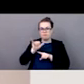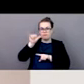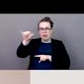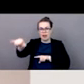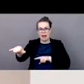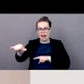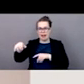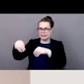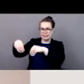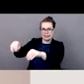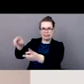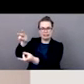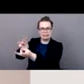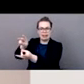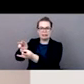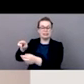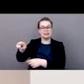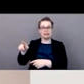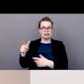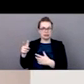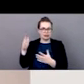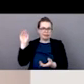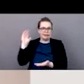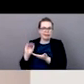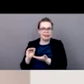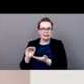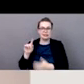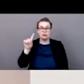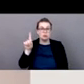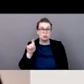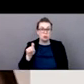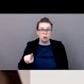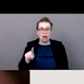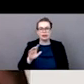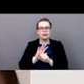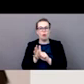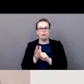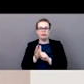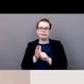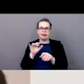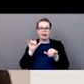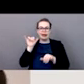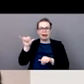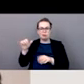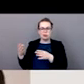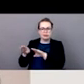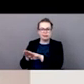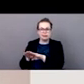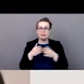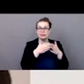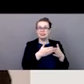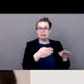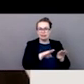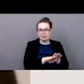ceci pourrait être considéré comme un cas mais ceci ne veut pas dire que ça a été arrêté parce qu'on nous avait entendu qu'en Afrique il